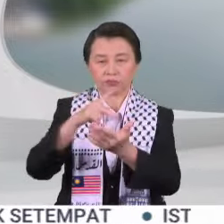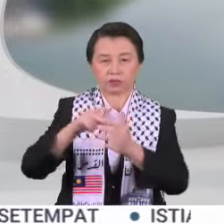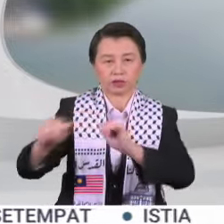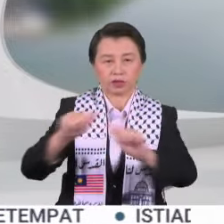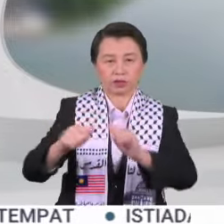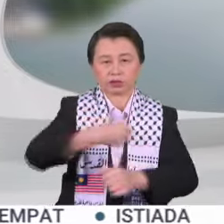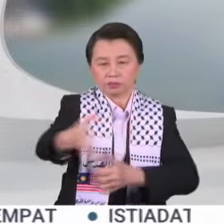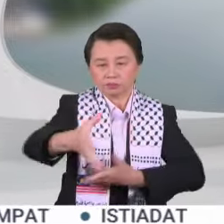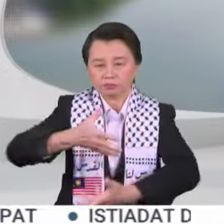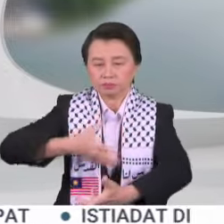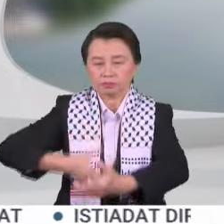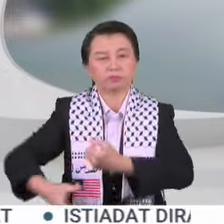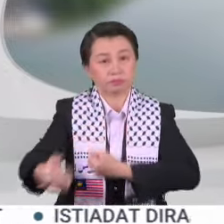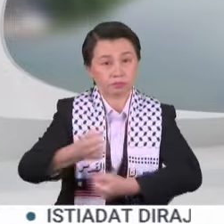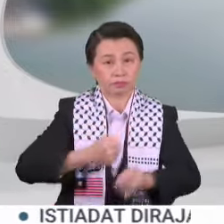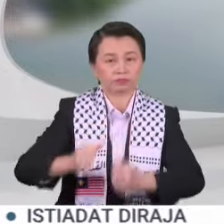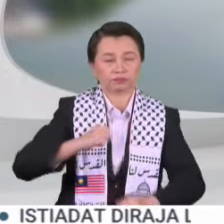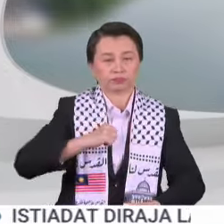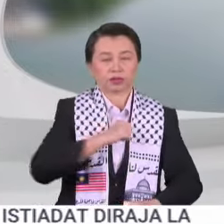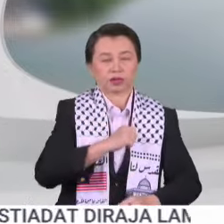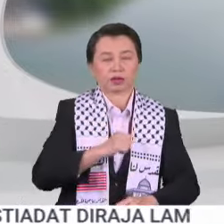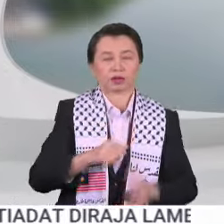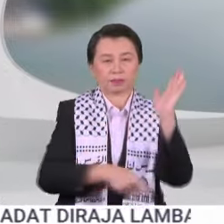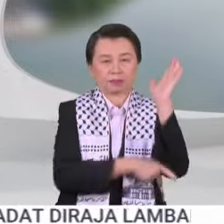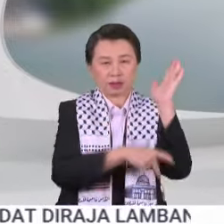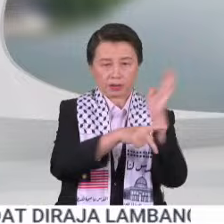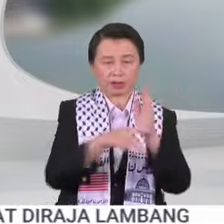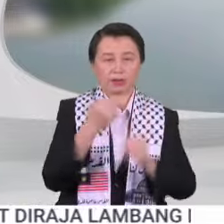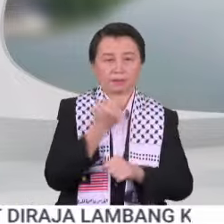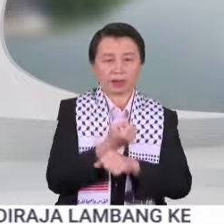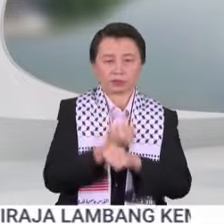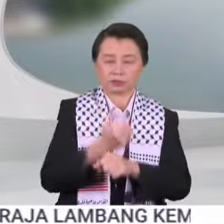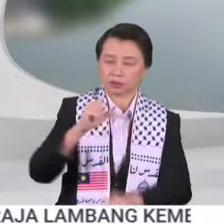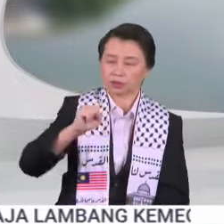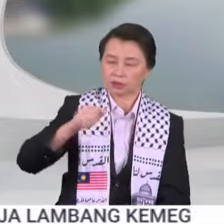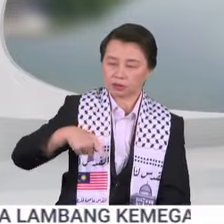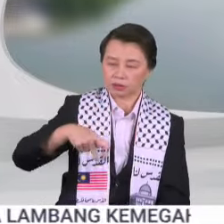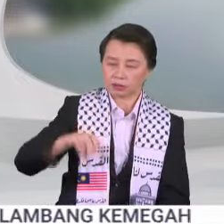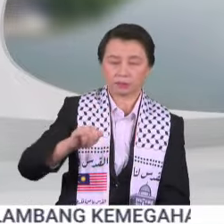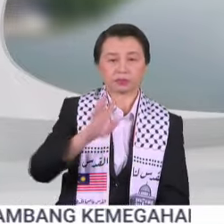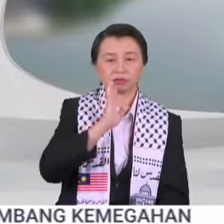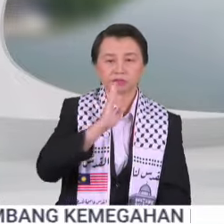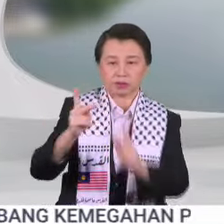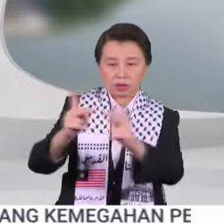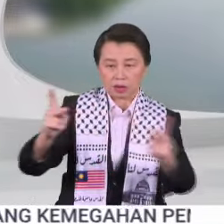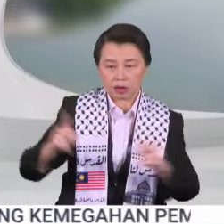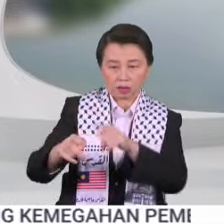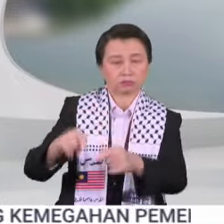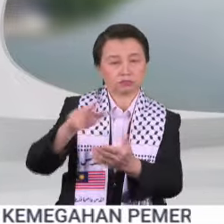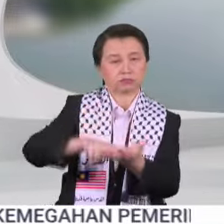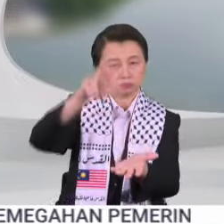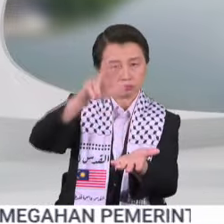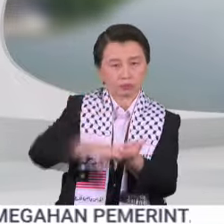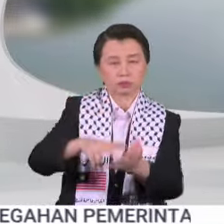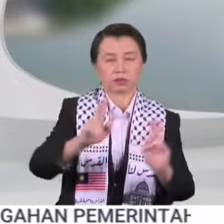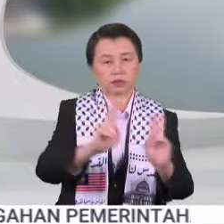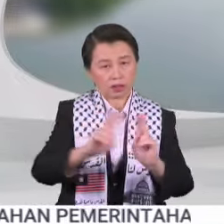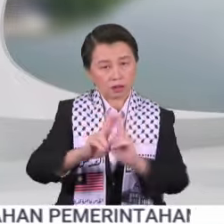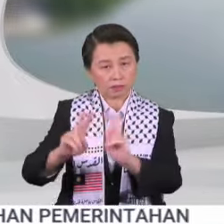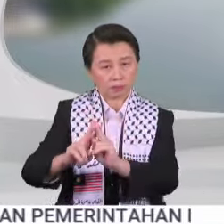aktiviti nelayan. Ahli Parlimen Batu Sapi Khairul Firdaus Akbar Khan berkata, kawasan tersebut perlu diwartakan sebagai